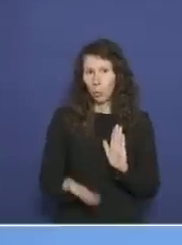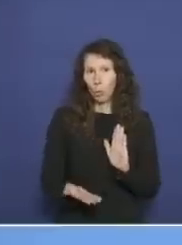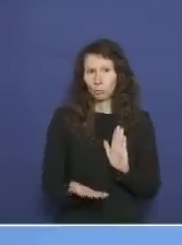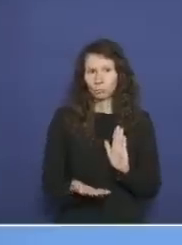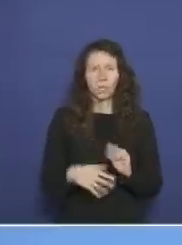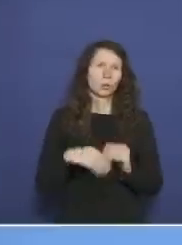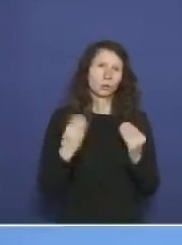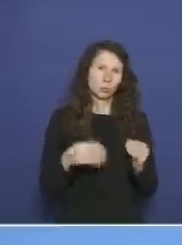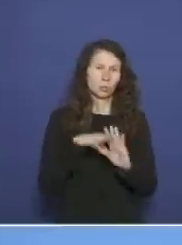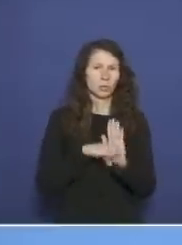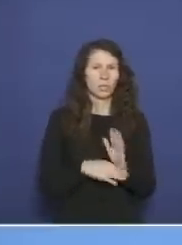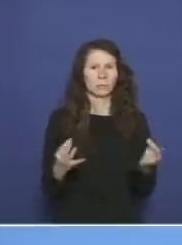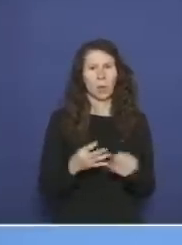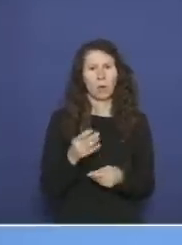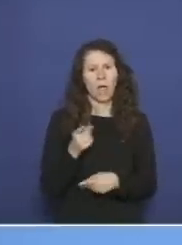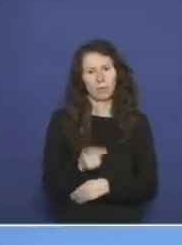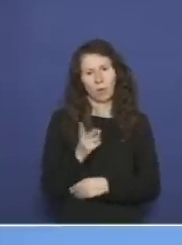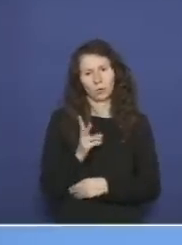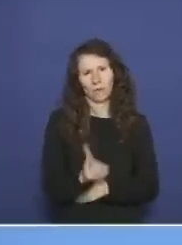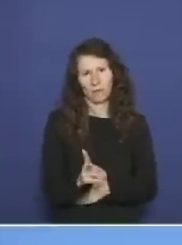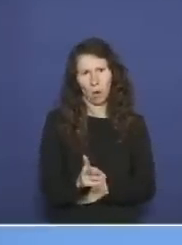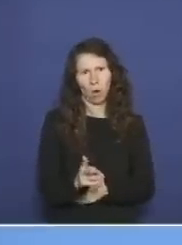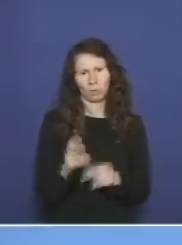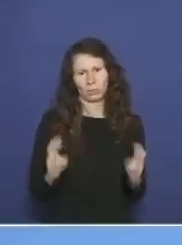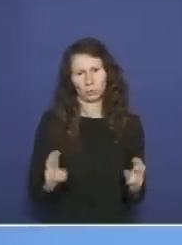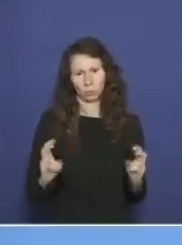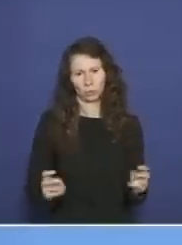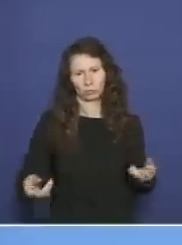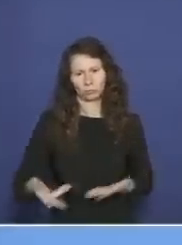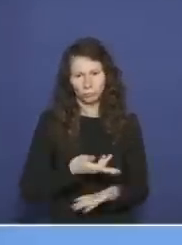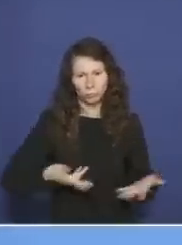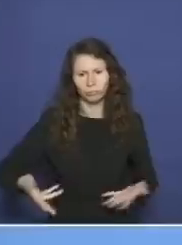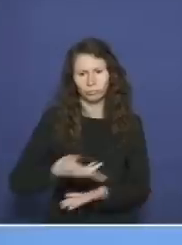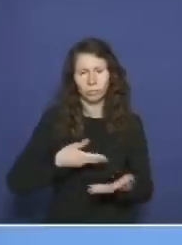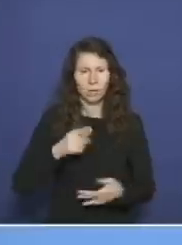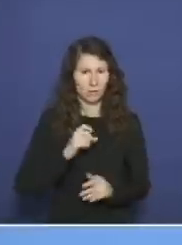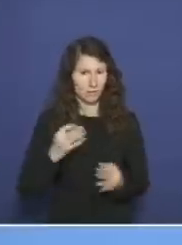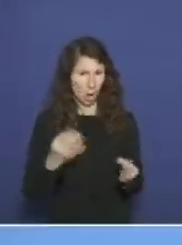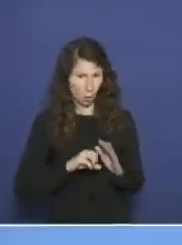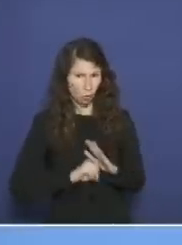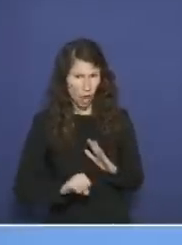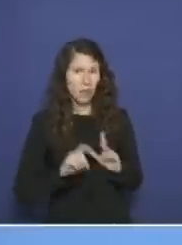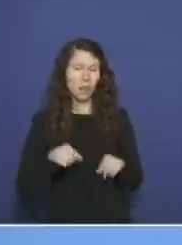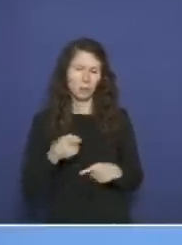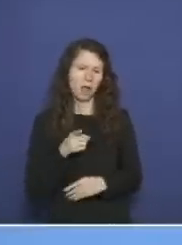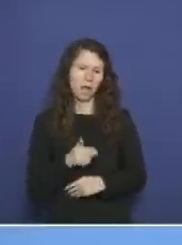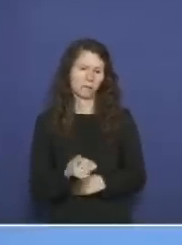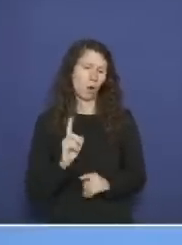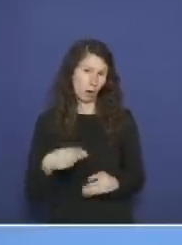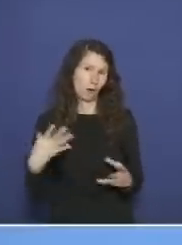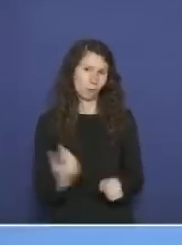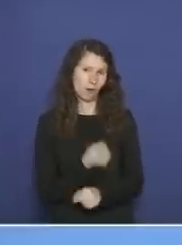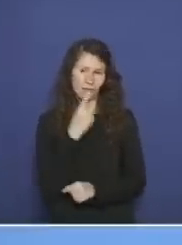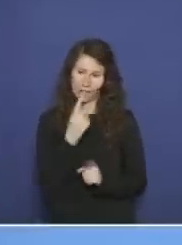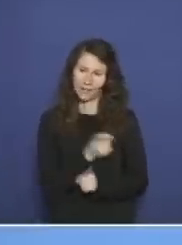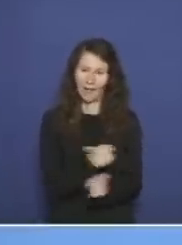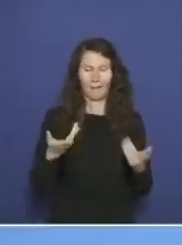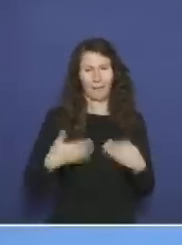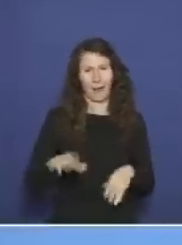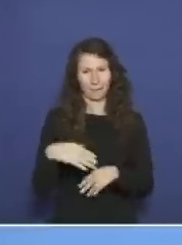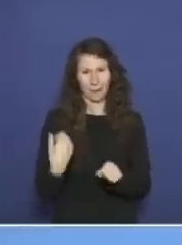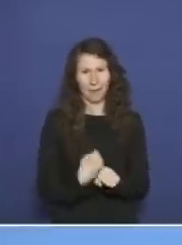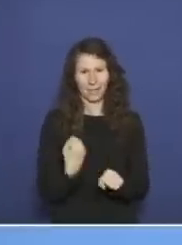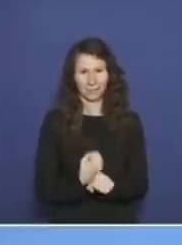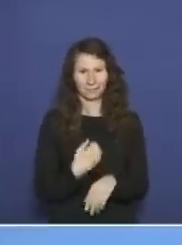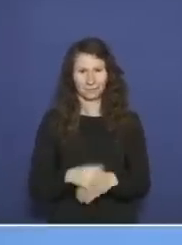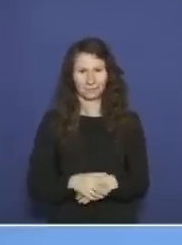1 bis 2 Sitzungswochen. Aber wenn es schnell gehen soll, geht es auch innerhalb einer Woche, wenn alle Verfassungsinstitutionen mitmachen wollen. Aber ich will, wissen Sie, jetzt kommt in Zweifel